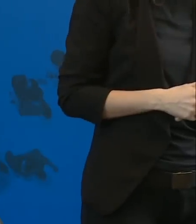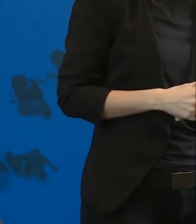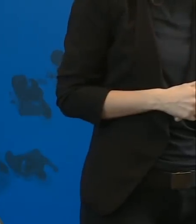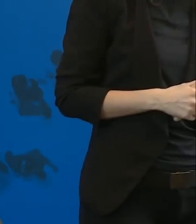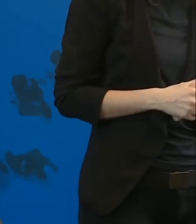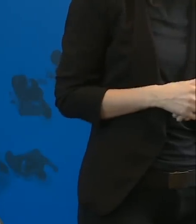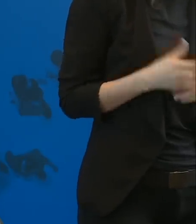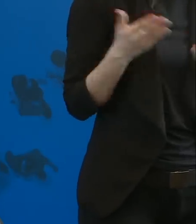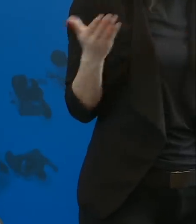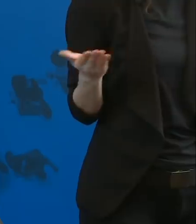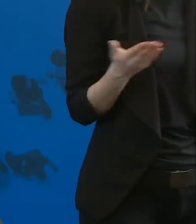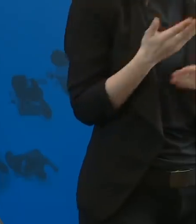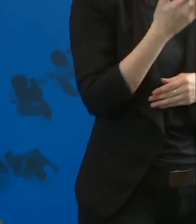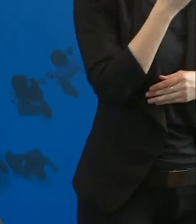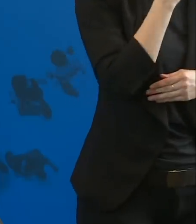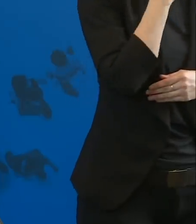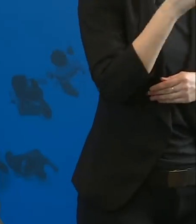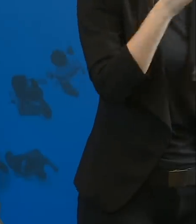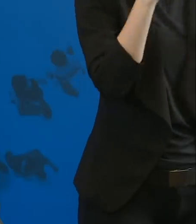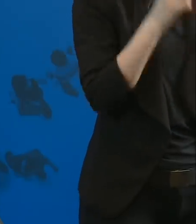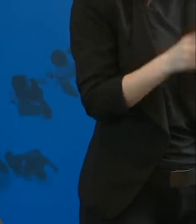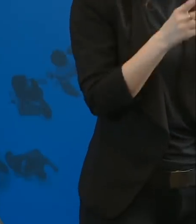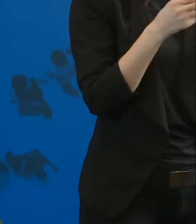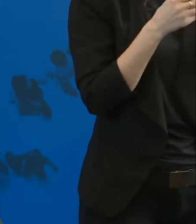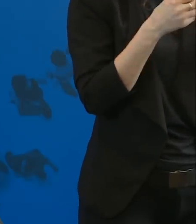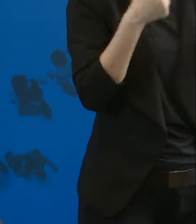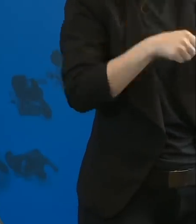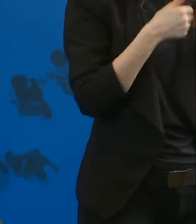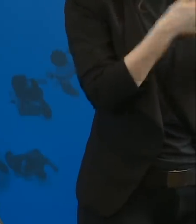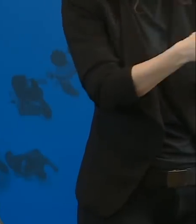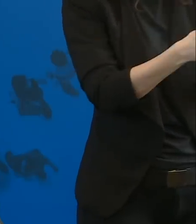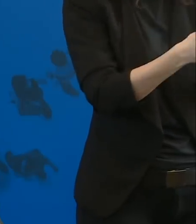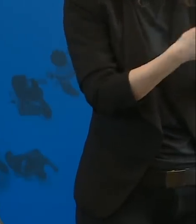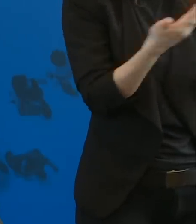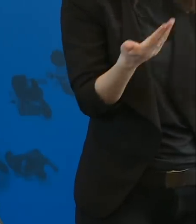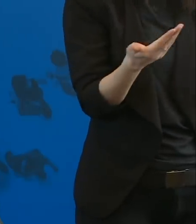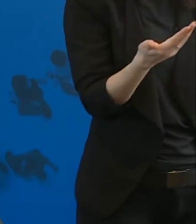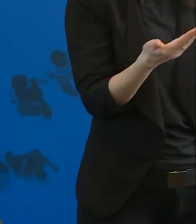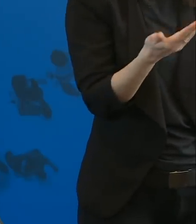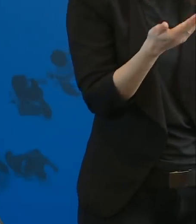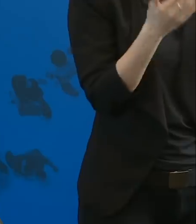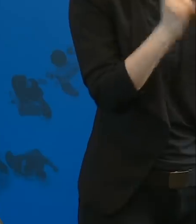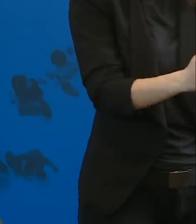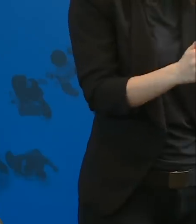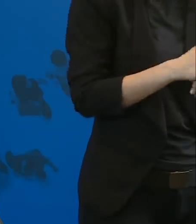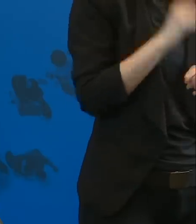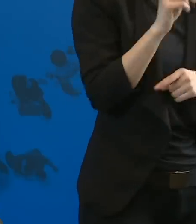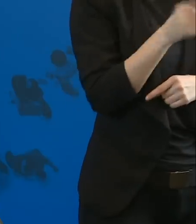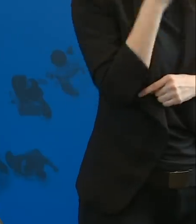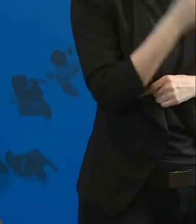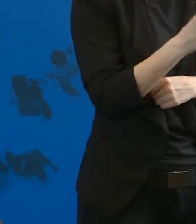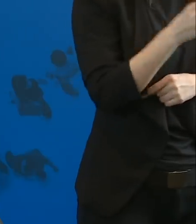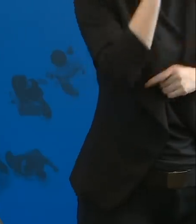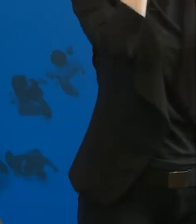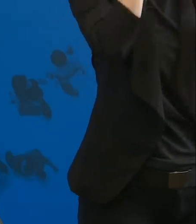Wenn Sie das ganz stringent durchdenken, wäre das eine Logik. Wir werden sehen, wie stark wir es eingrenzen können und dann wird man sehen, wie